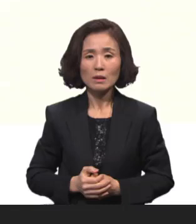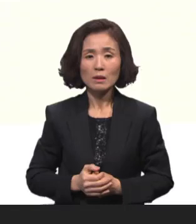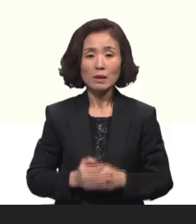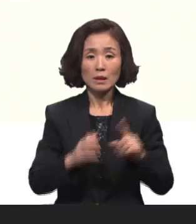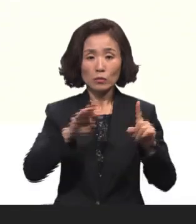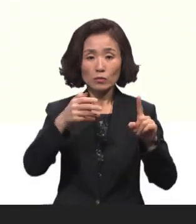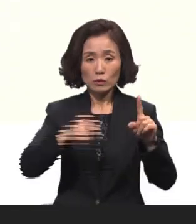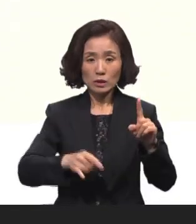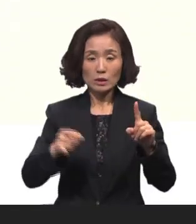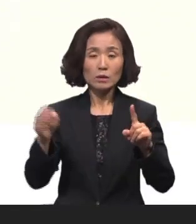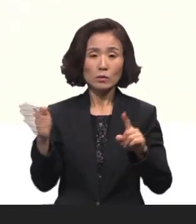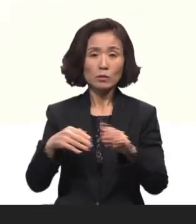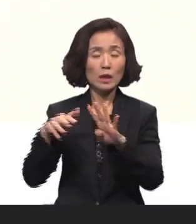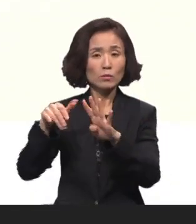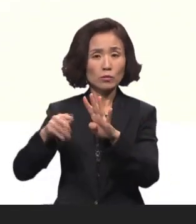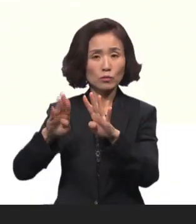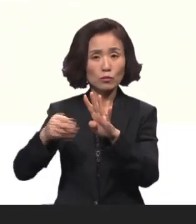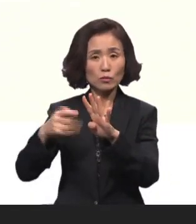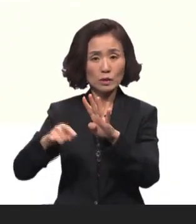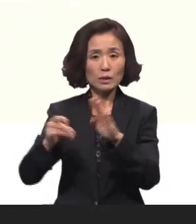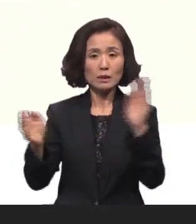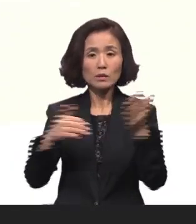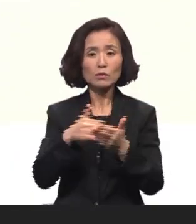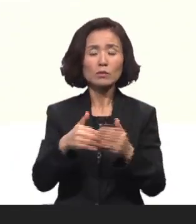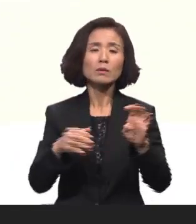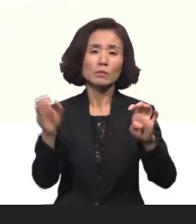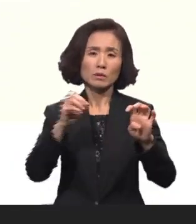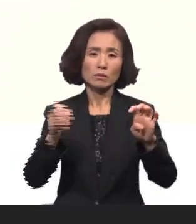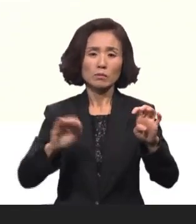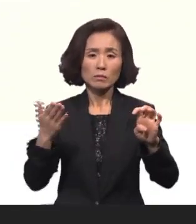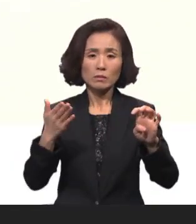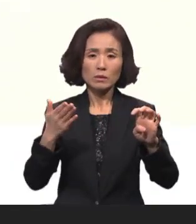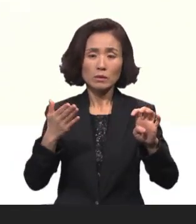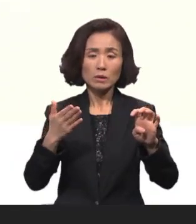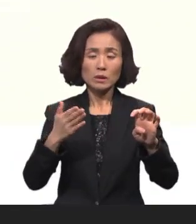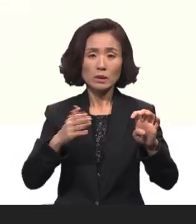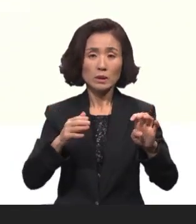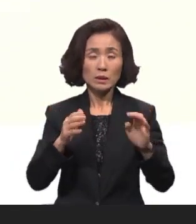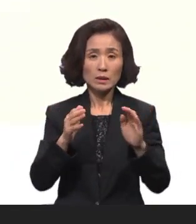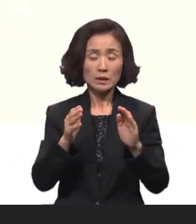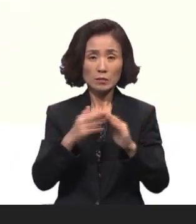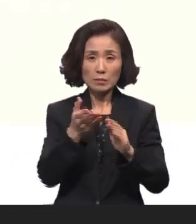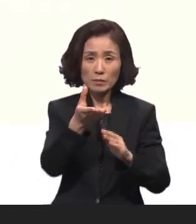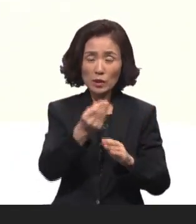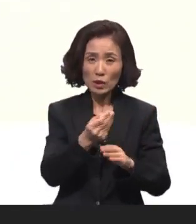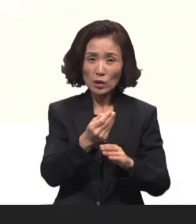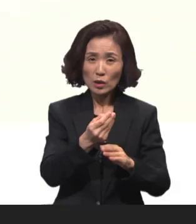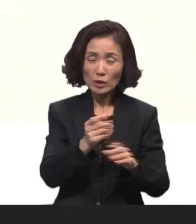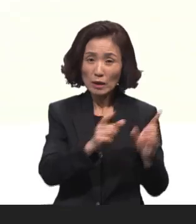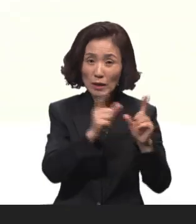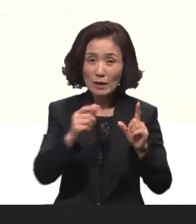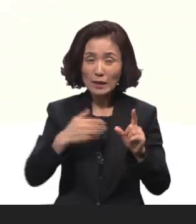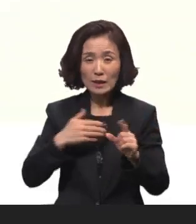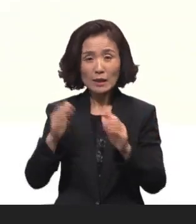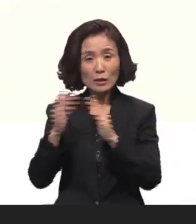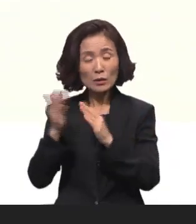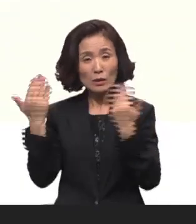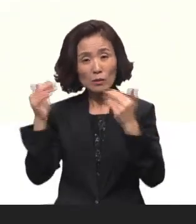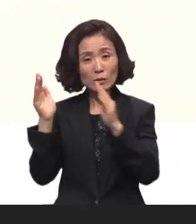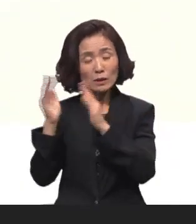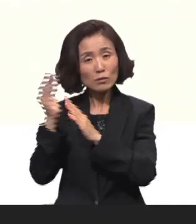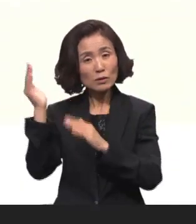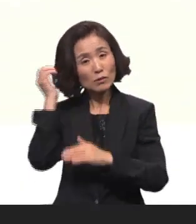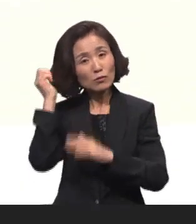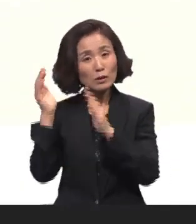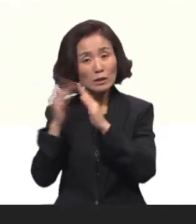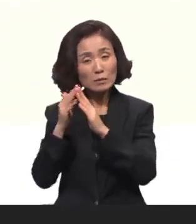4분위까지 학생들이 저희들은 40%를 차지하고 있거든요. 자취를 할까, 기숙사를 살까, 뭐 이런 선택권을 가진